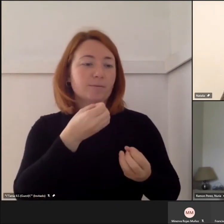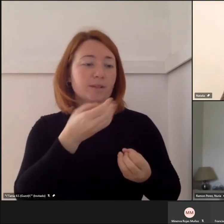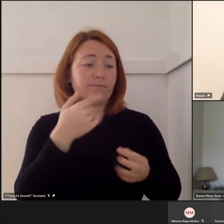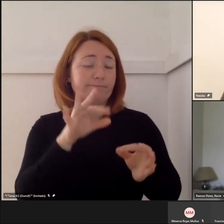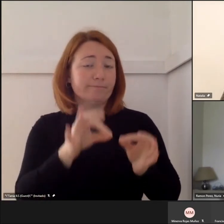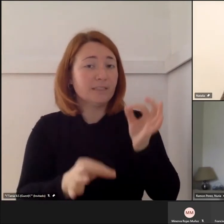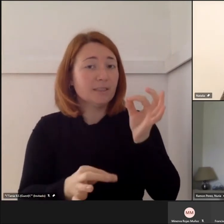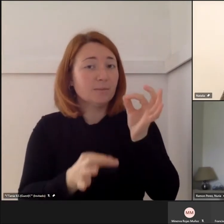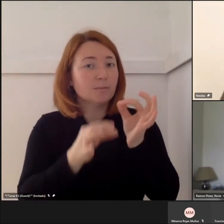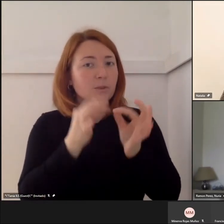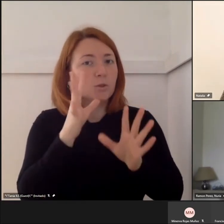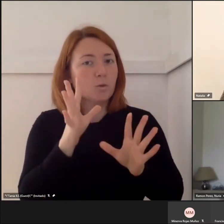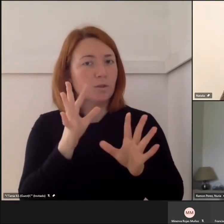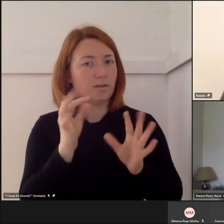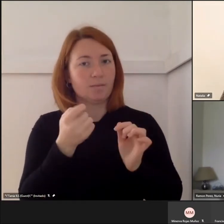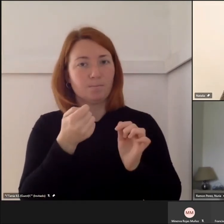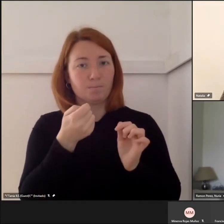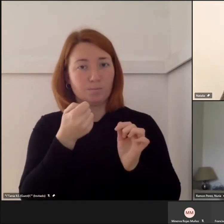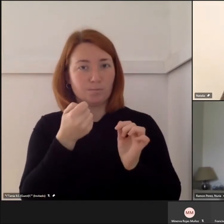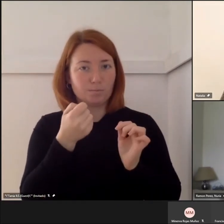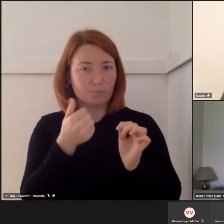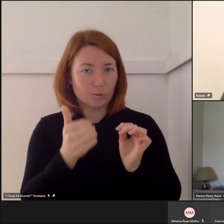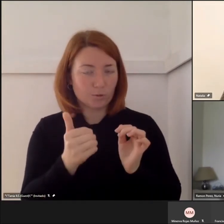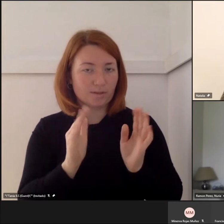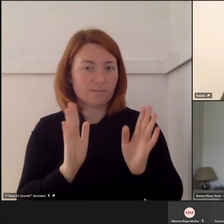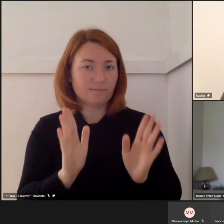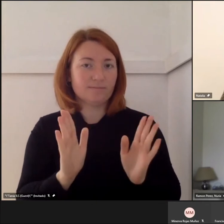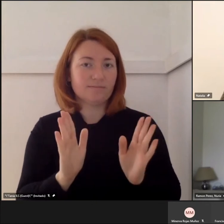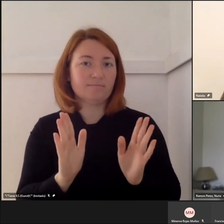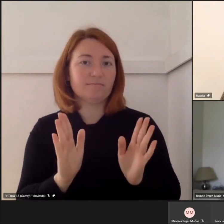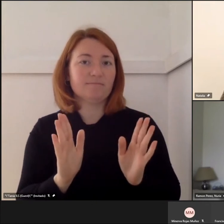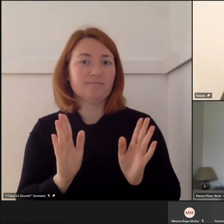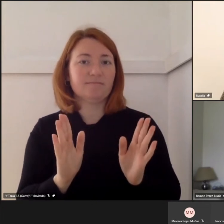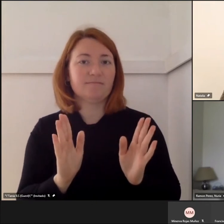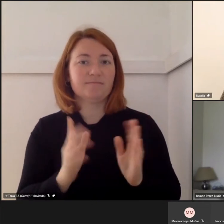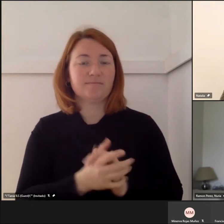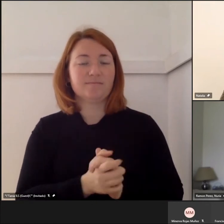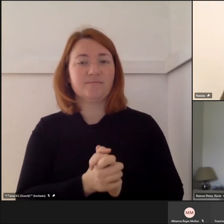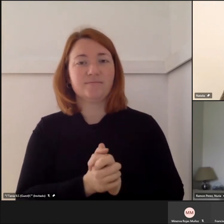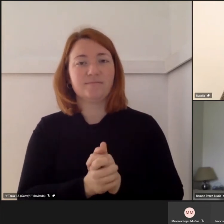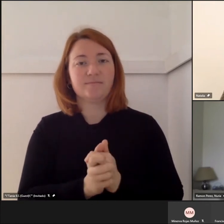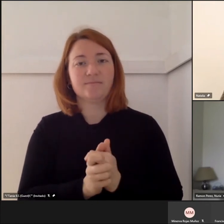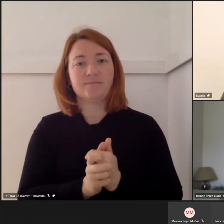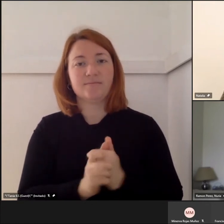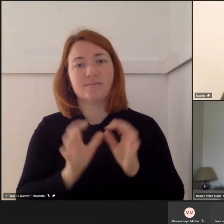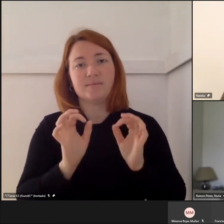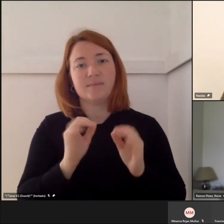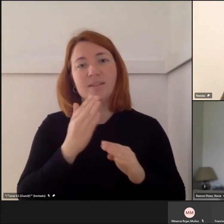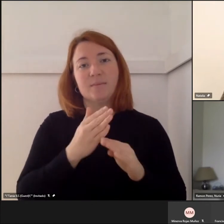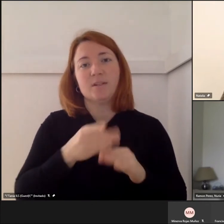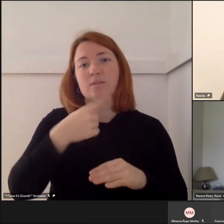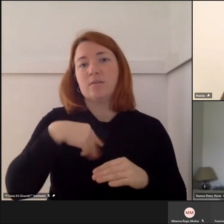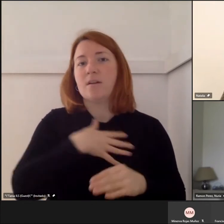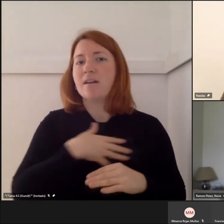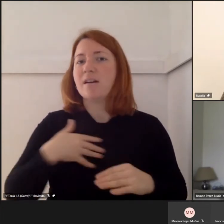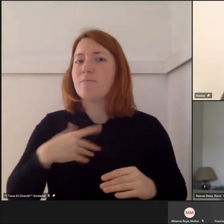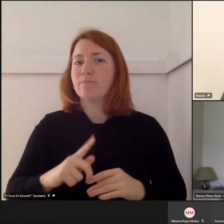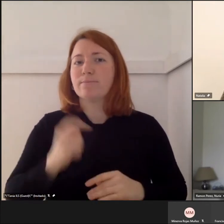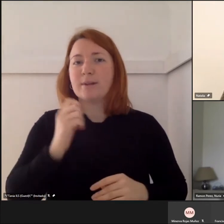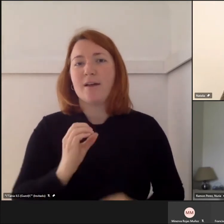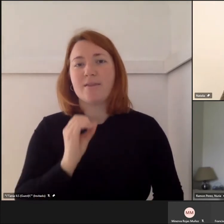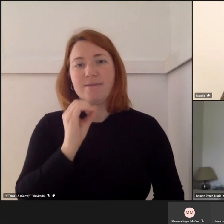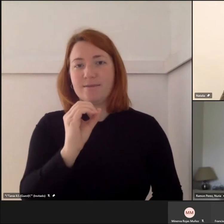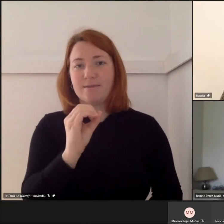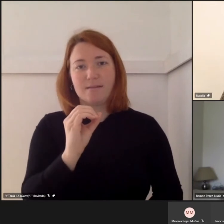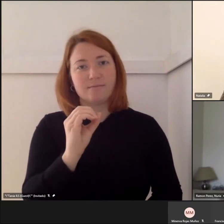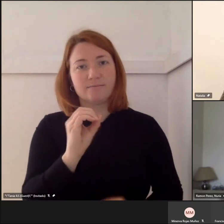dades relativament petites, com deia abans, doncs sempre hem de tendir, diguem, a zero, no? I tant de bo, doncs, en algun moment i el més